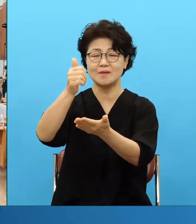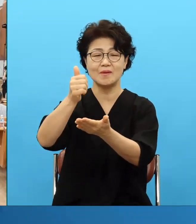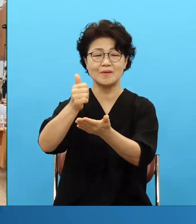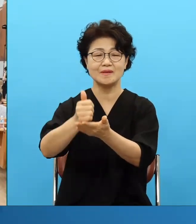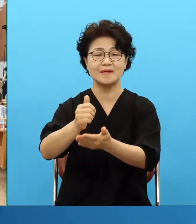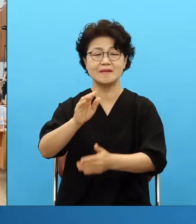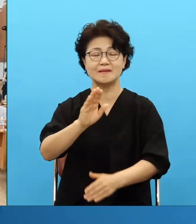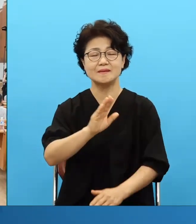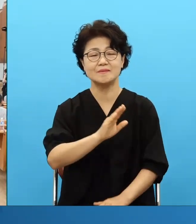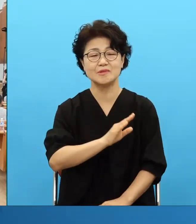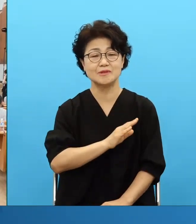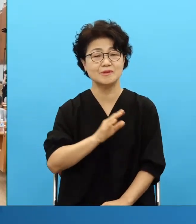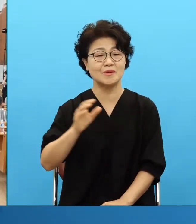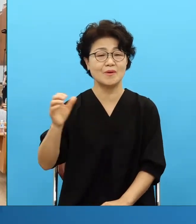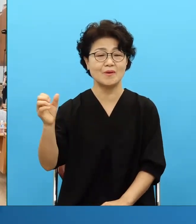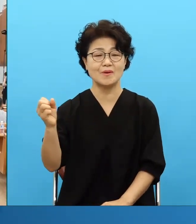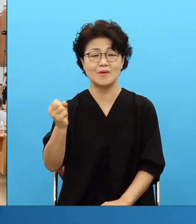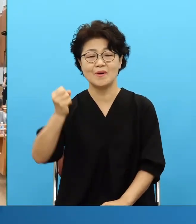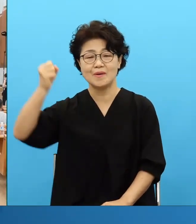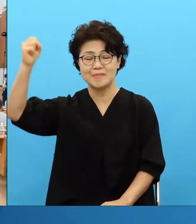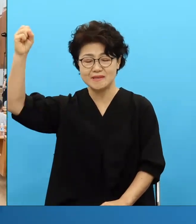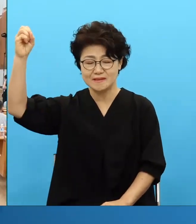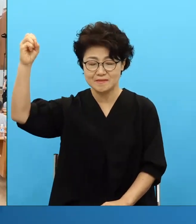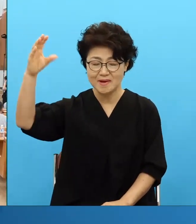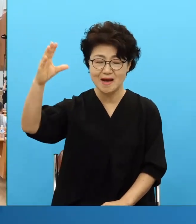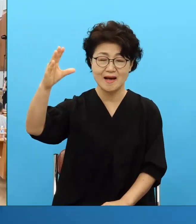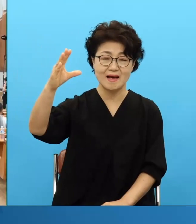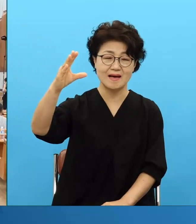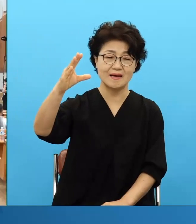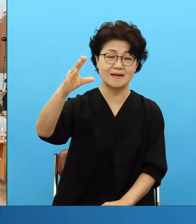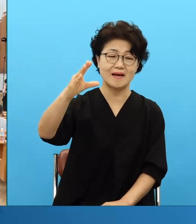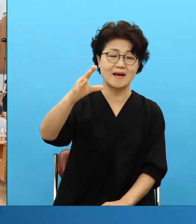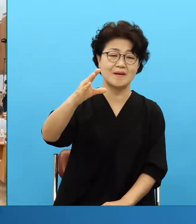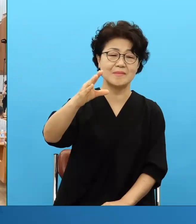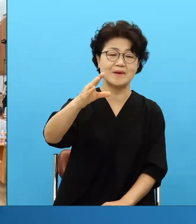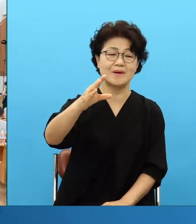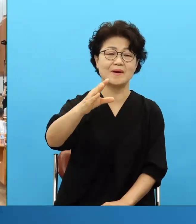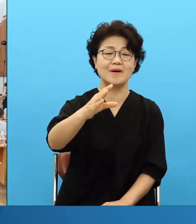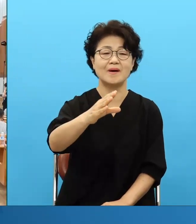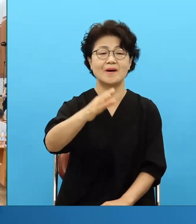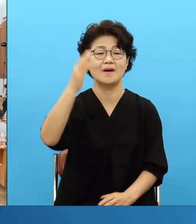그리스도 이름으로 빛을 발하며